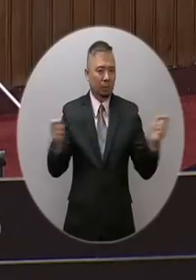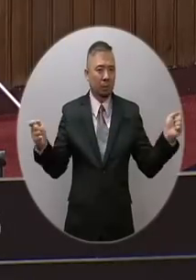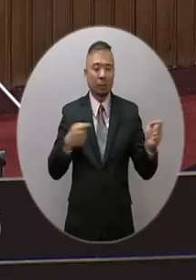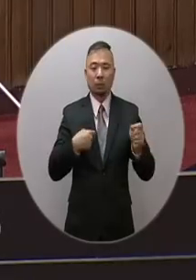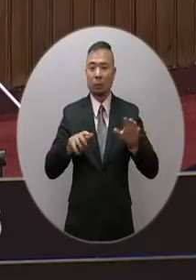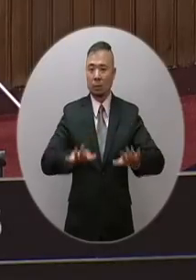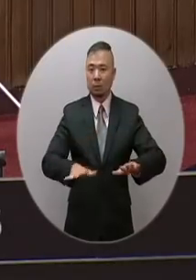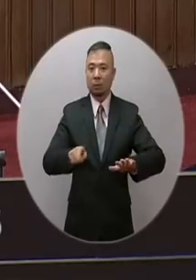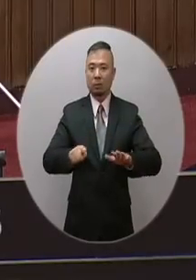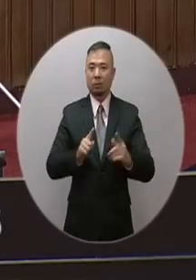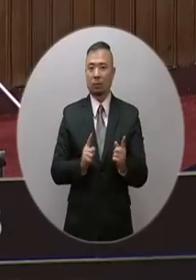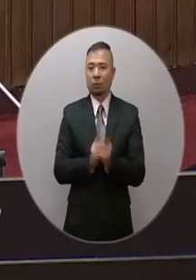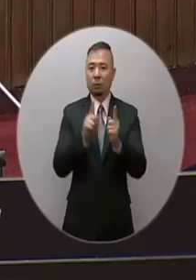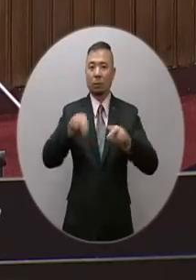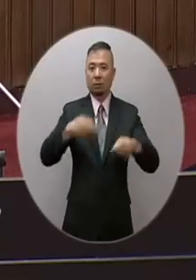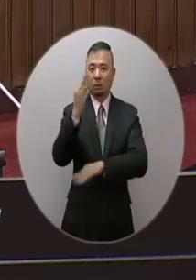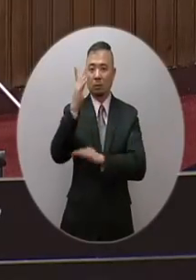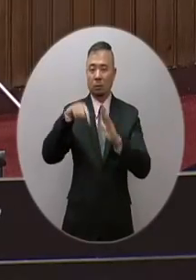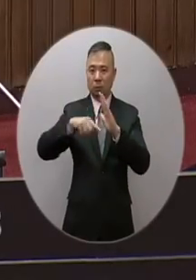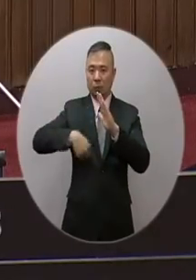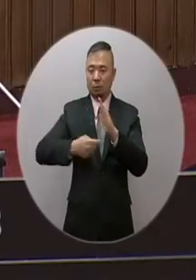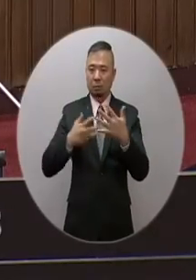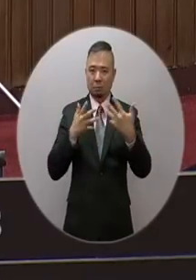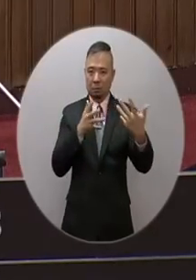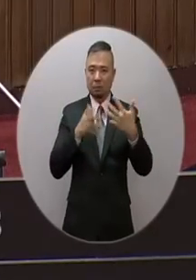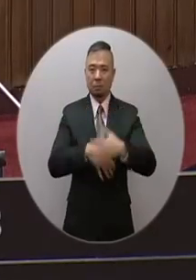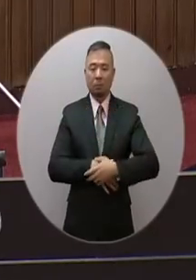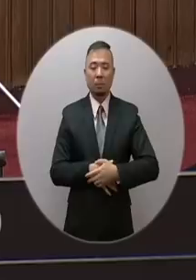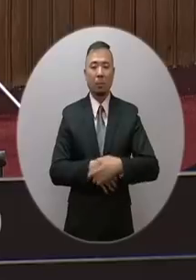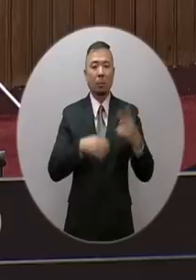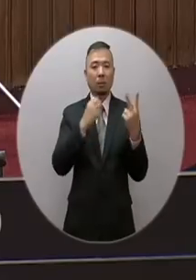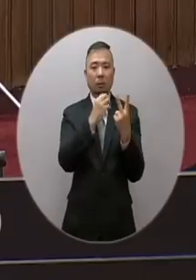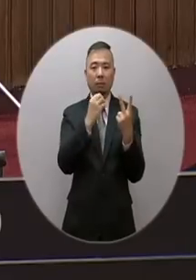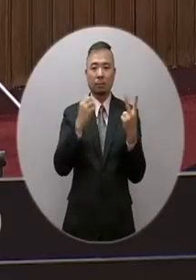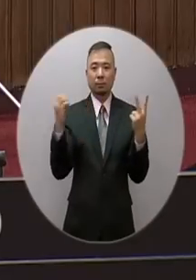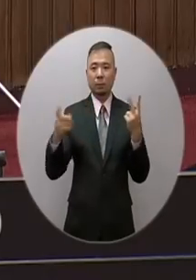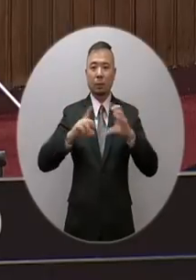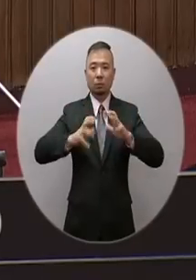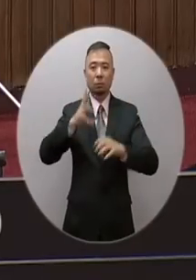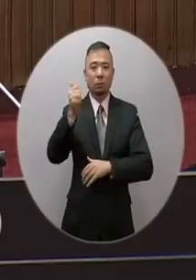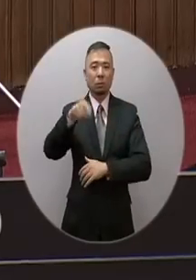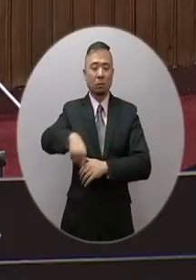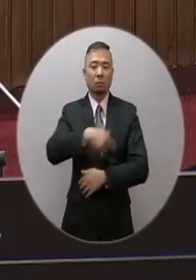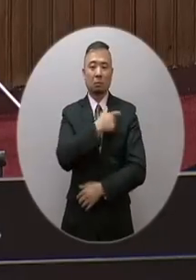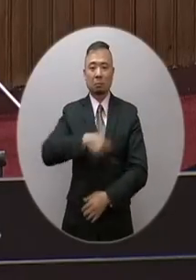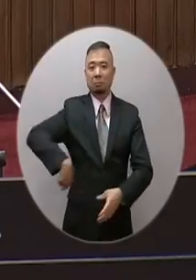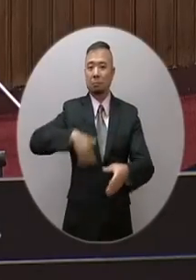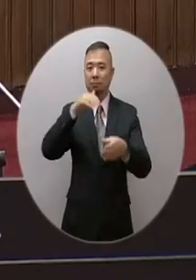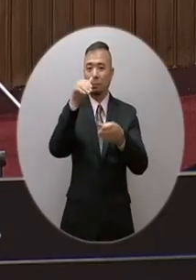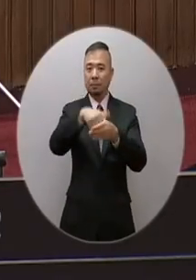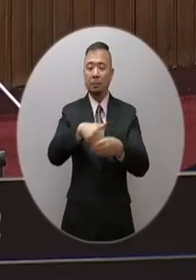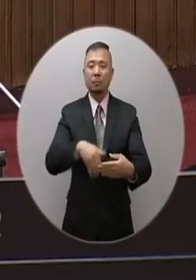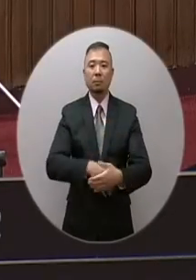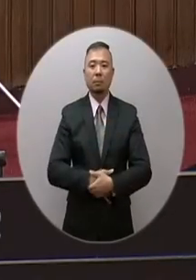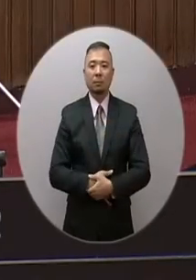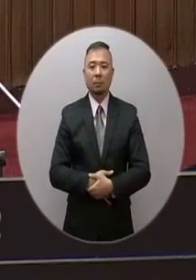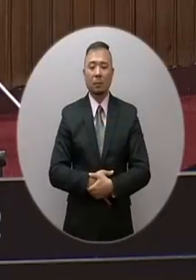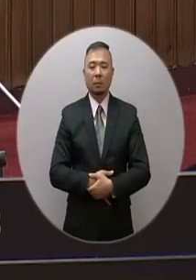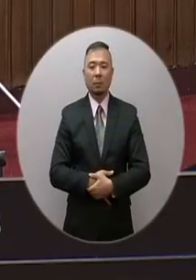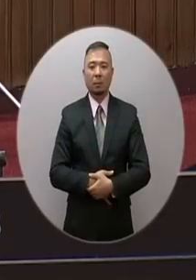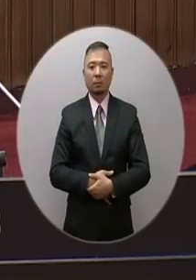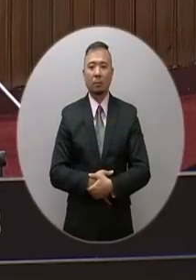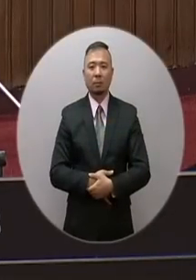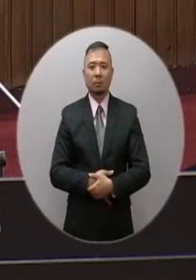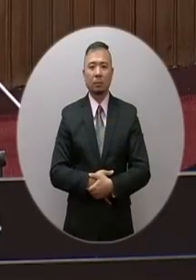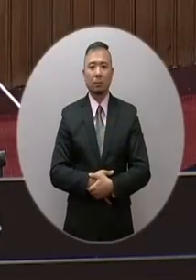出质询。2000年总统大选，在 要向上提升或向